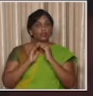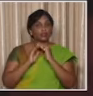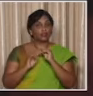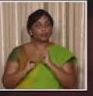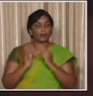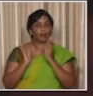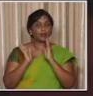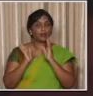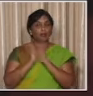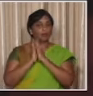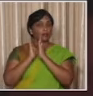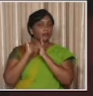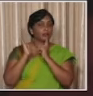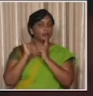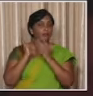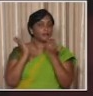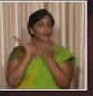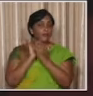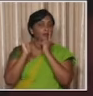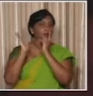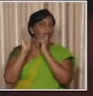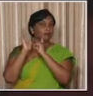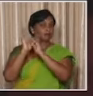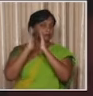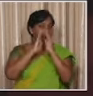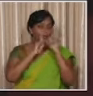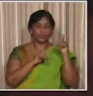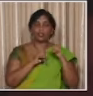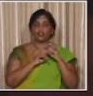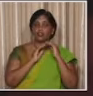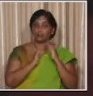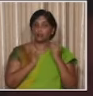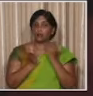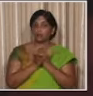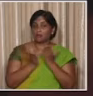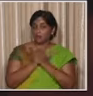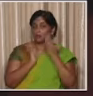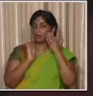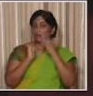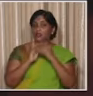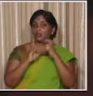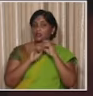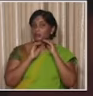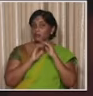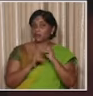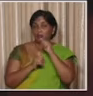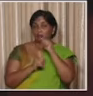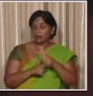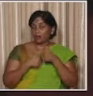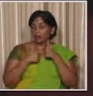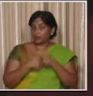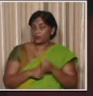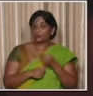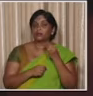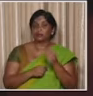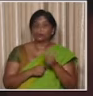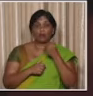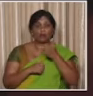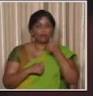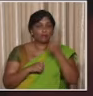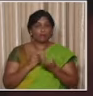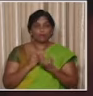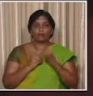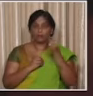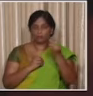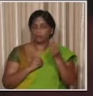ලේකන ආරක්ෂක දෙපාර්තමේන්තුව. මේ ලේකන ආරක්ෂක දෙපාර්තමේන්තුවට හරි ඇගෙයිමක් හරි වටිනාකමක්